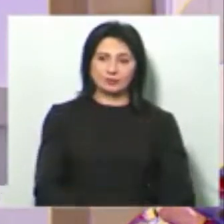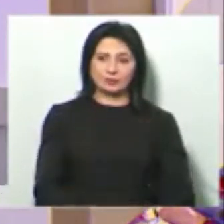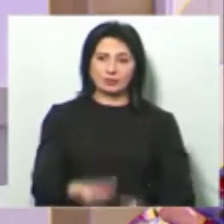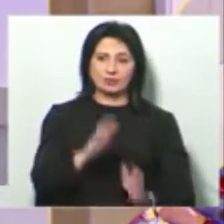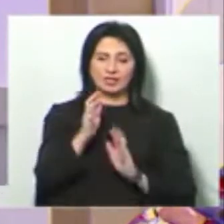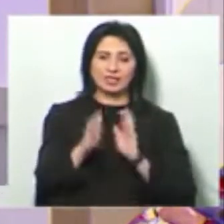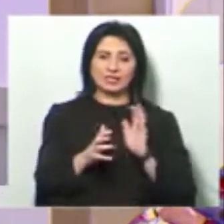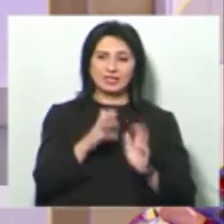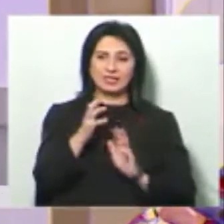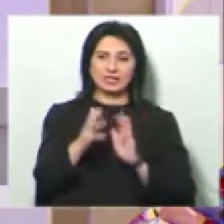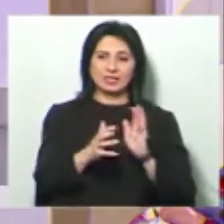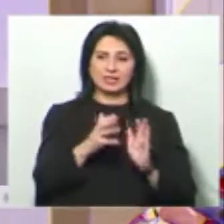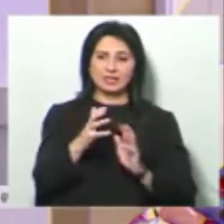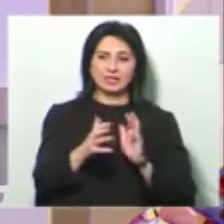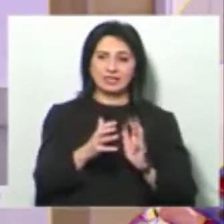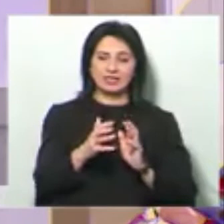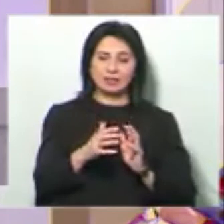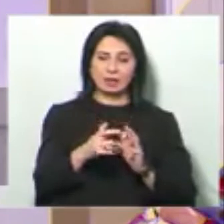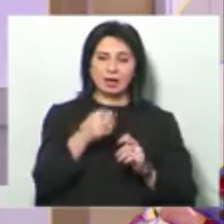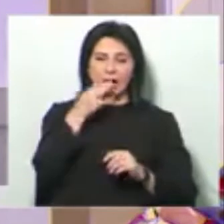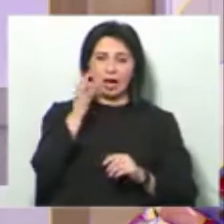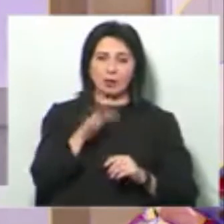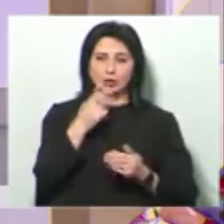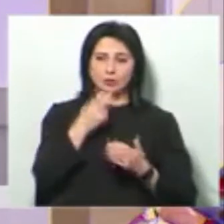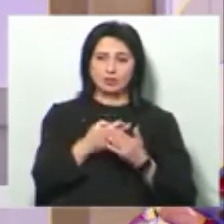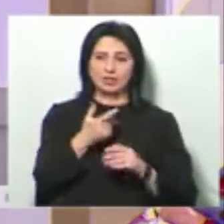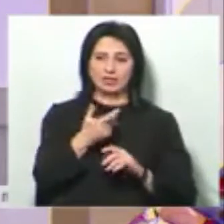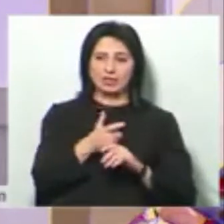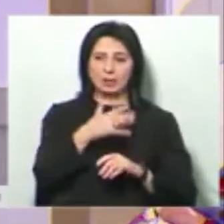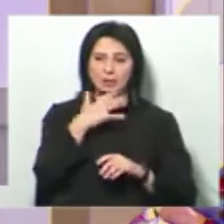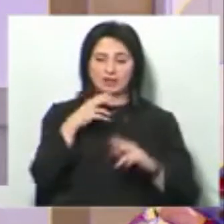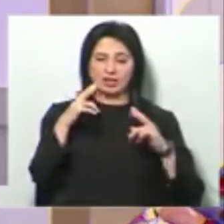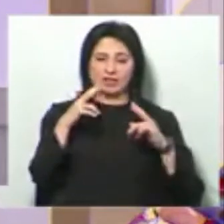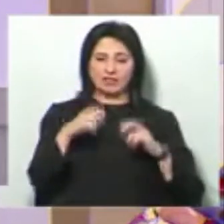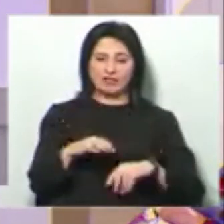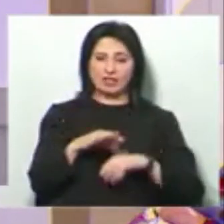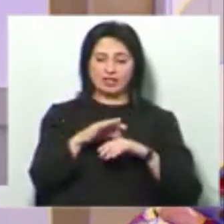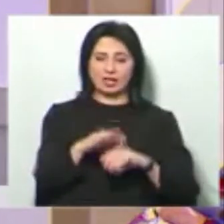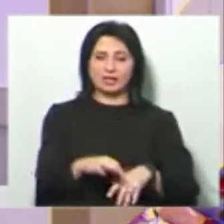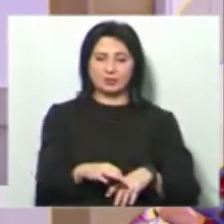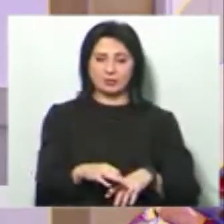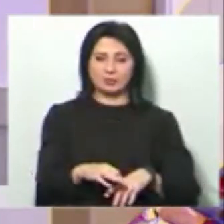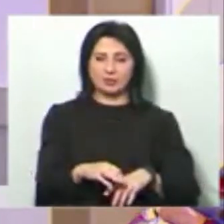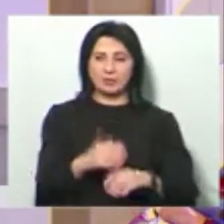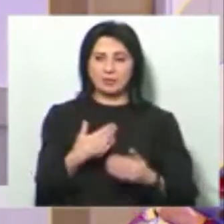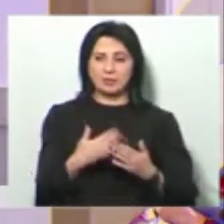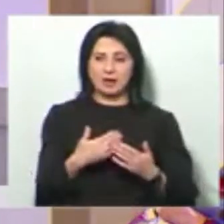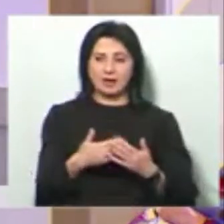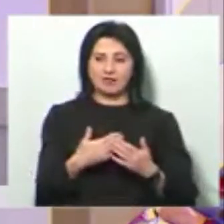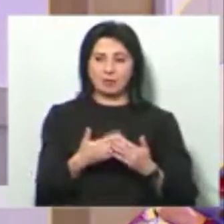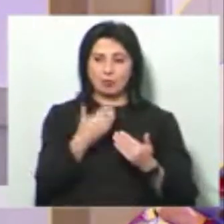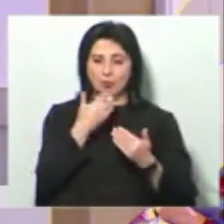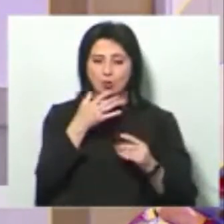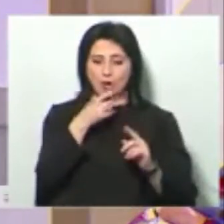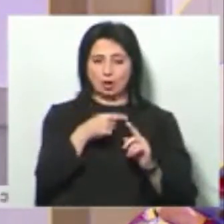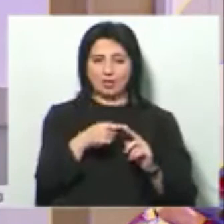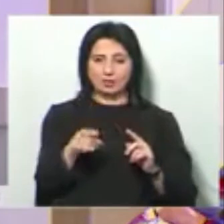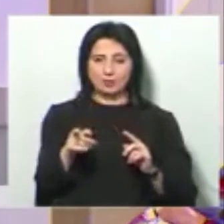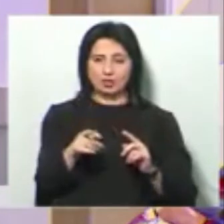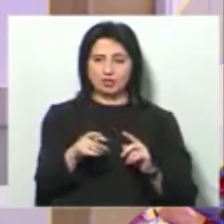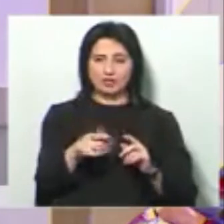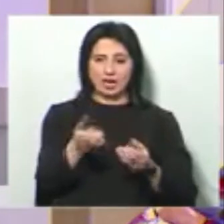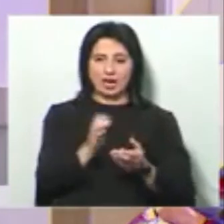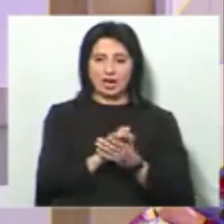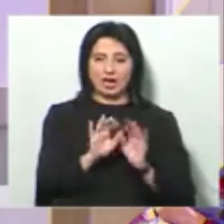საერთაშორისო გამოცდილება მაჩვენა ძალიან ბევრი კვლევა ტარდება მაგალითად ბოლო ხანებში